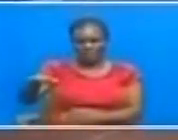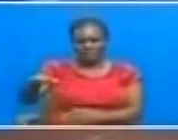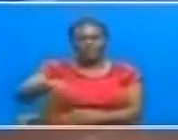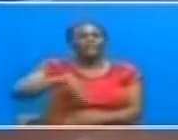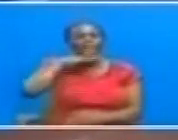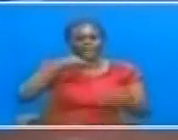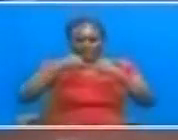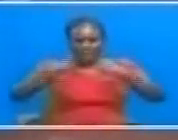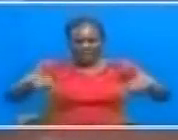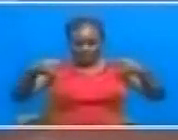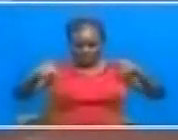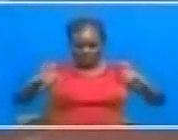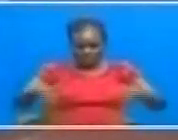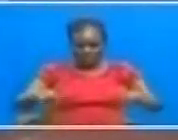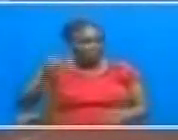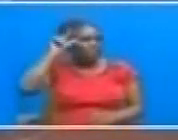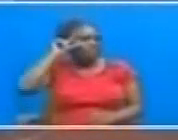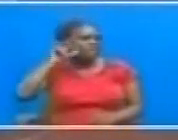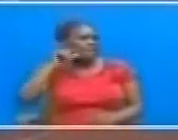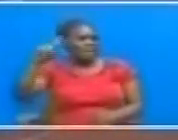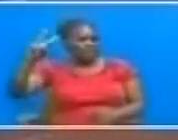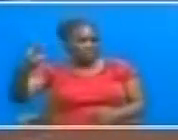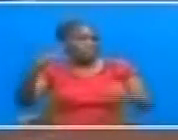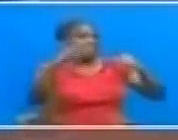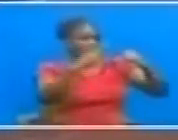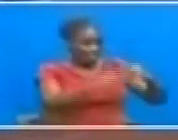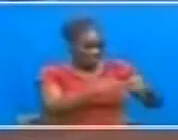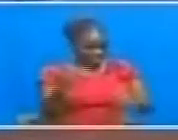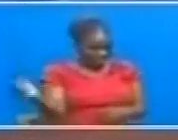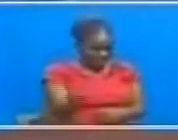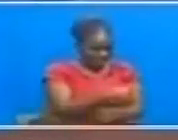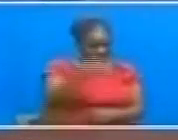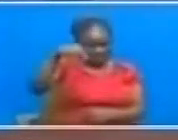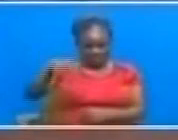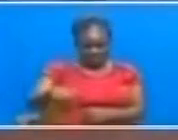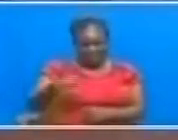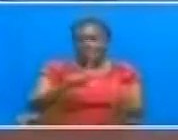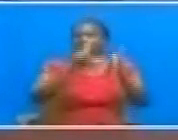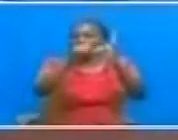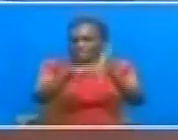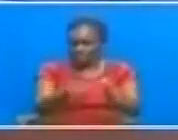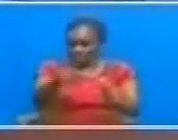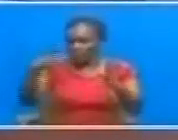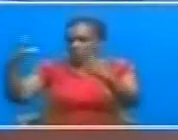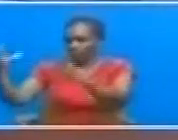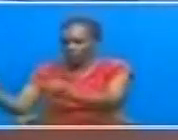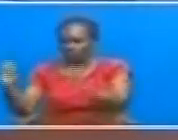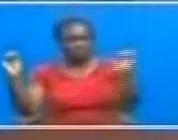ya kutekelezwa kwa kanuni hizi za jinsia ni tarehe 27 mwaka huu. Hayo yote ni katika mjeso kwa mrefu, usieni